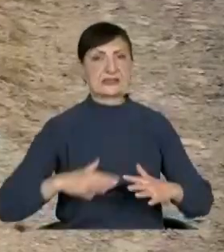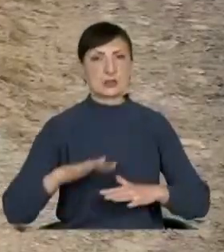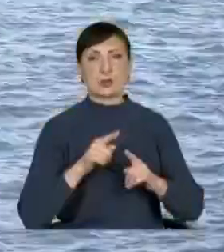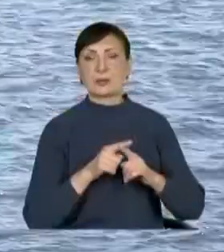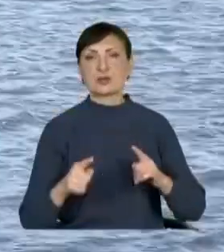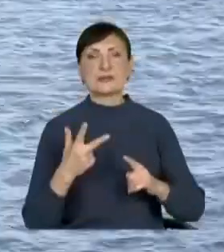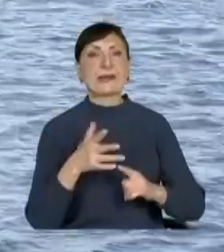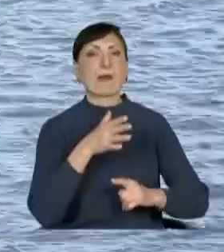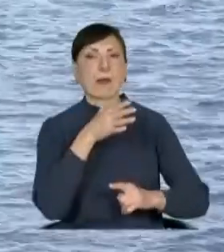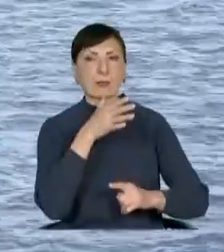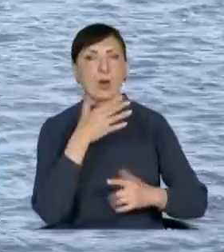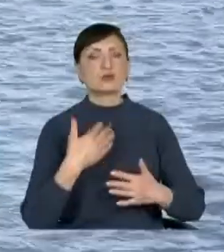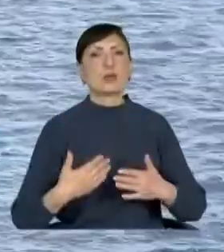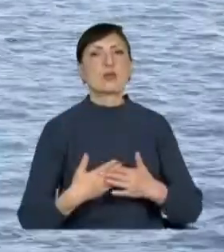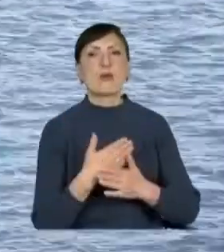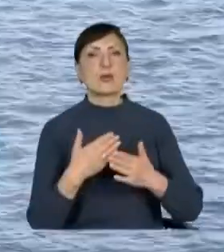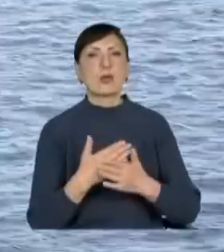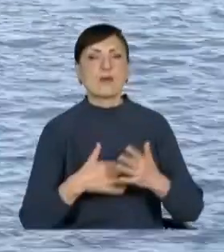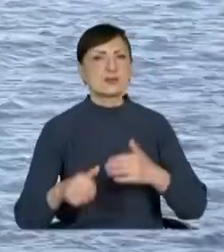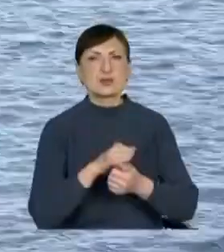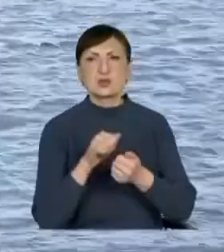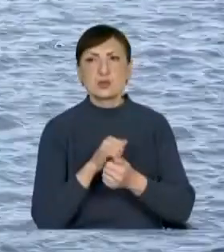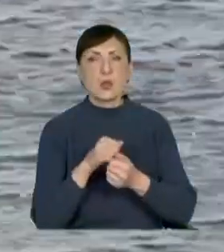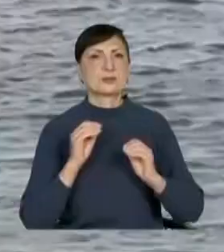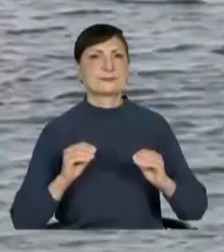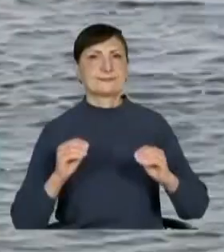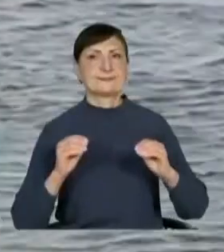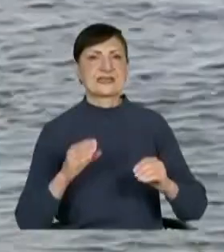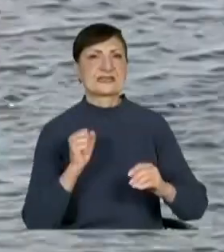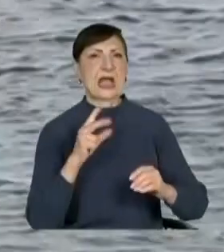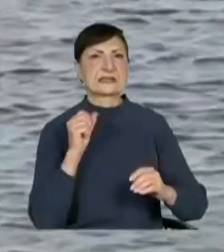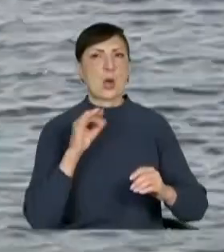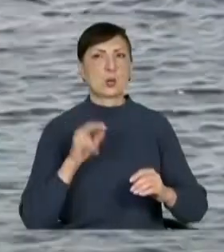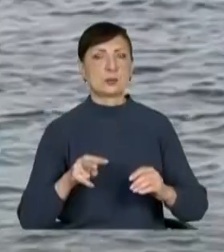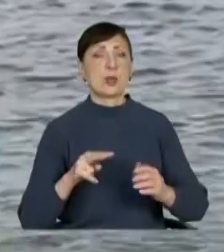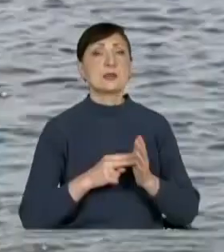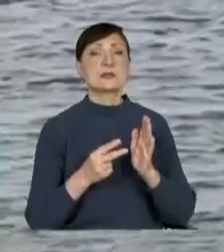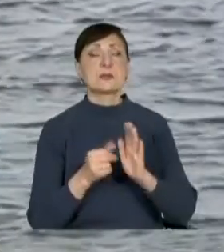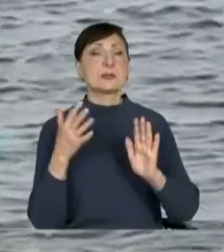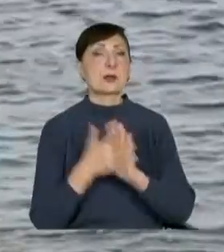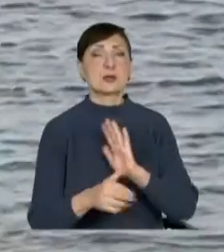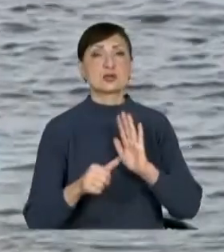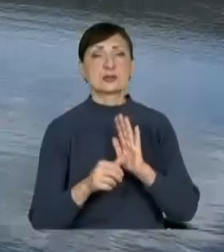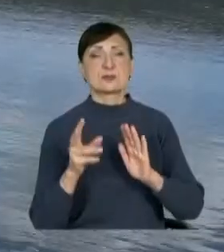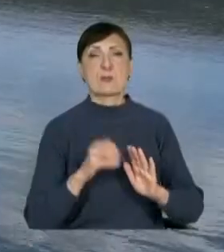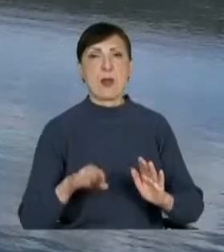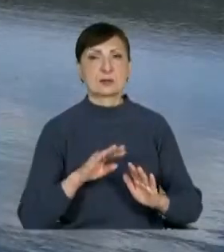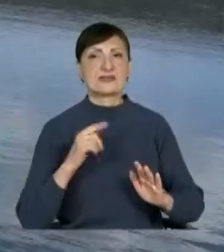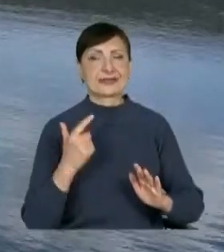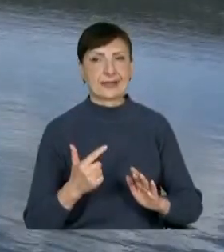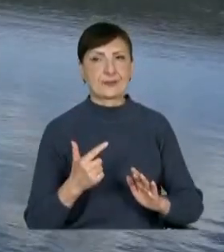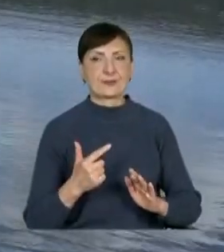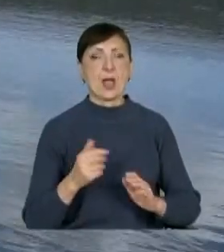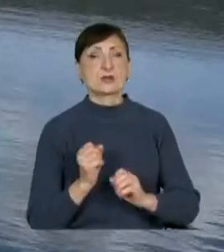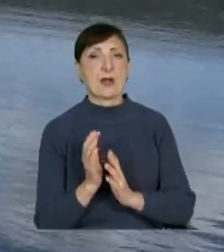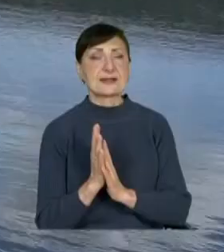протяжении 3 лет дно высохшей части водоема засаживают саксаулом. На эти цели потратили 6 миллиардов тенге.